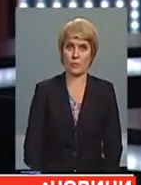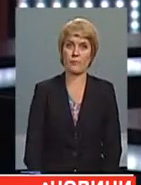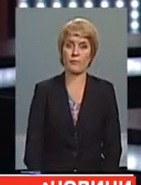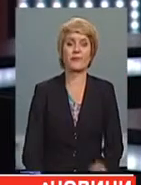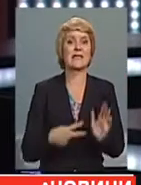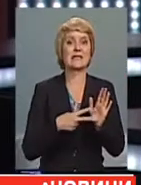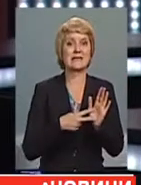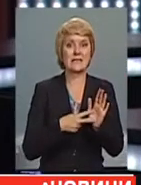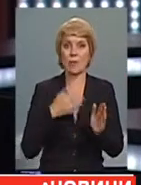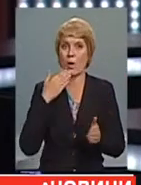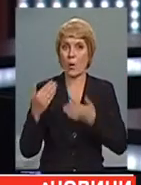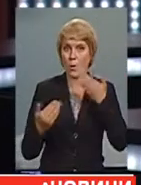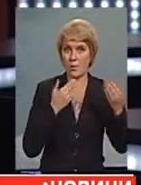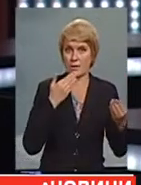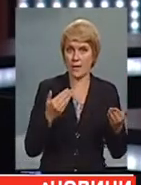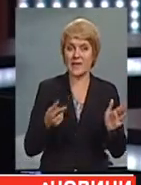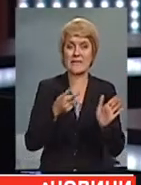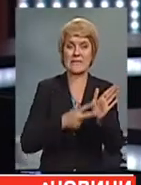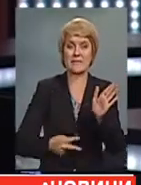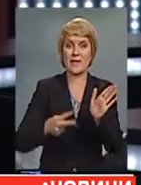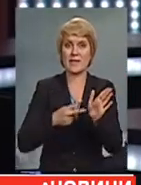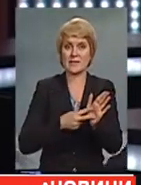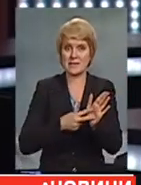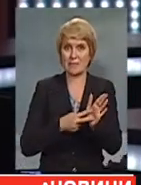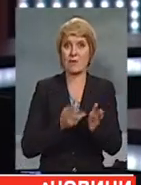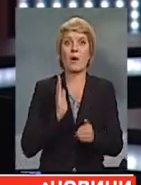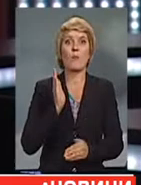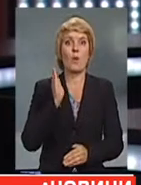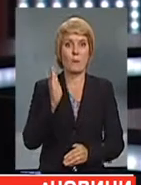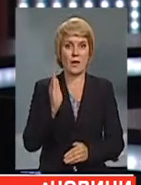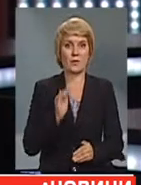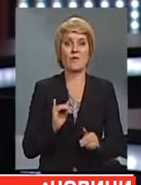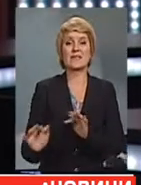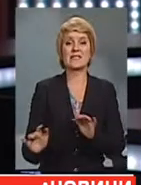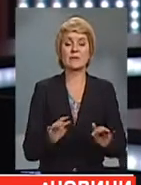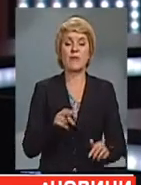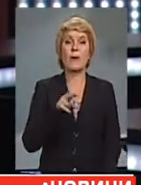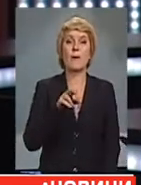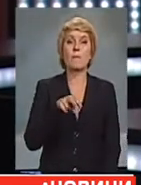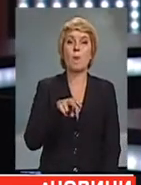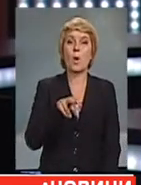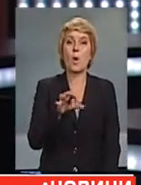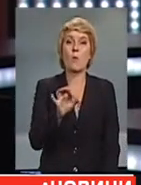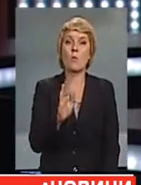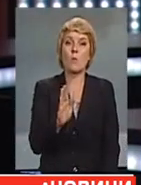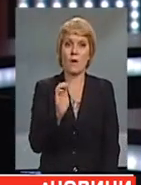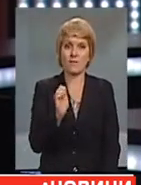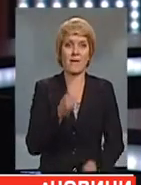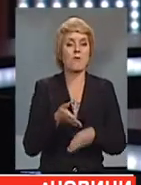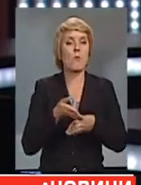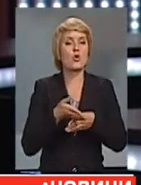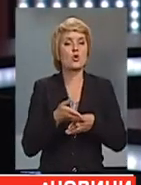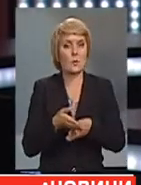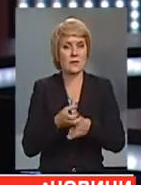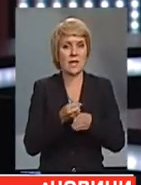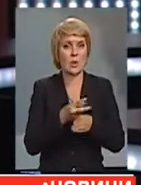Сімох опитали, ще 77 попереду. В справі за обвинуваченням екс-голови КМДА Олександра Попова в пособництві розгону